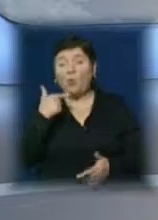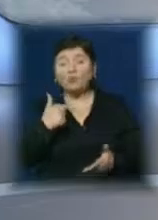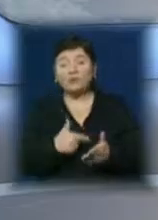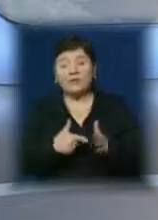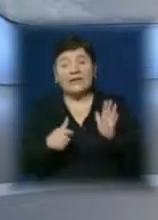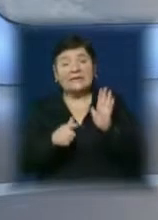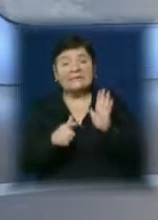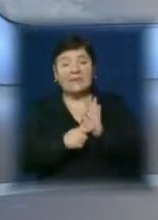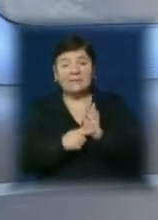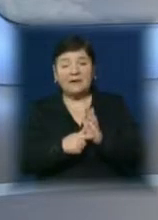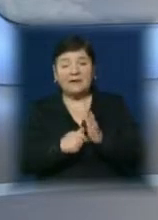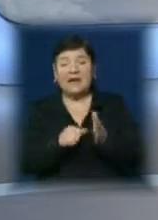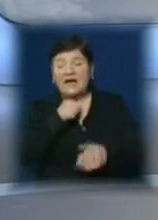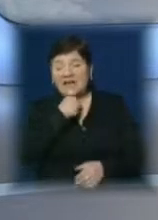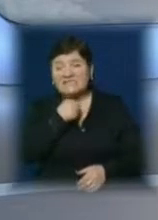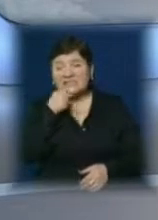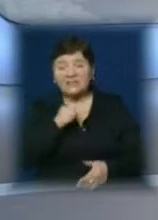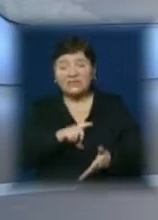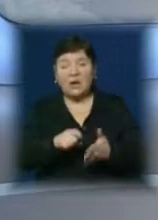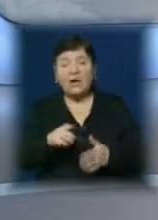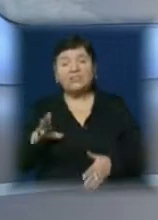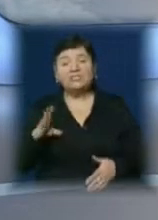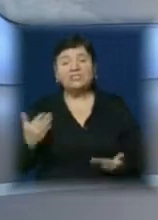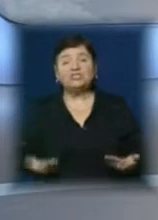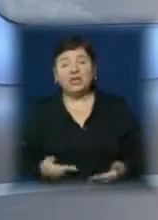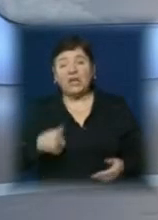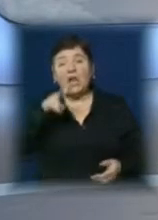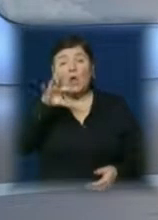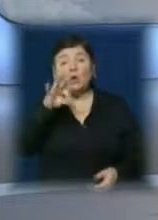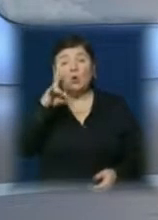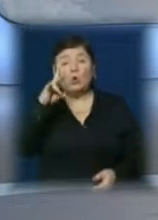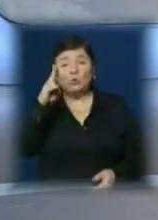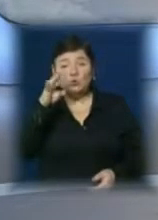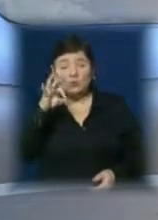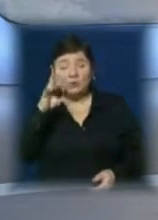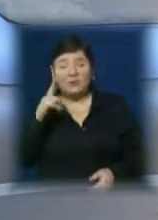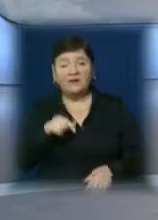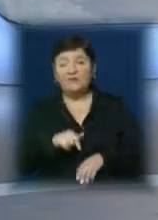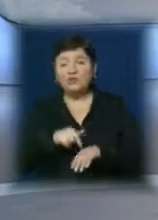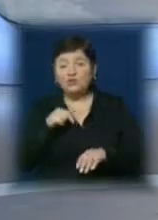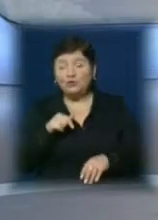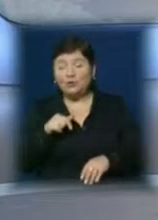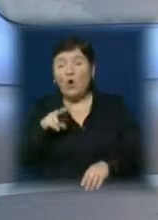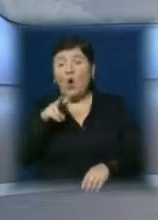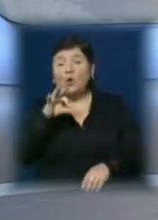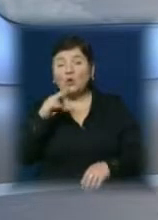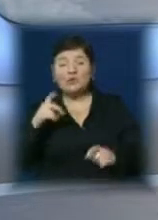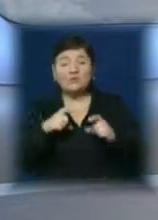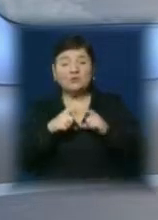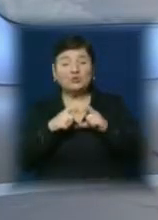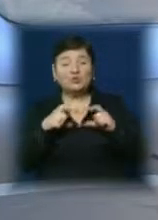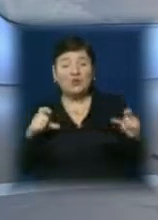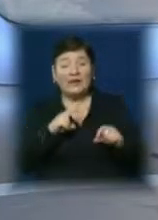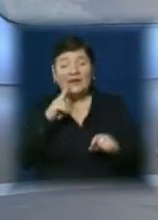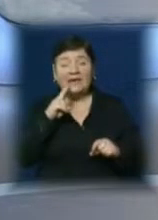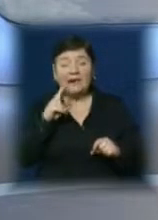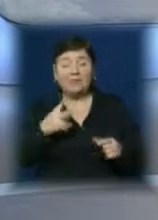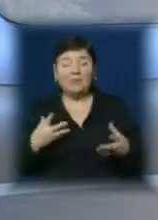преимущество, что больному не нужно проделывать колоссальный путь, длительный путь в Одесский институт Филатова. То есть мы можем все выполнить тут.